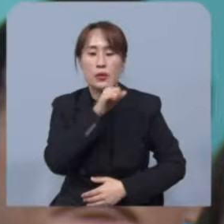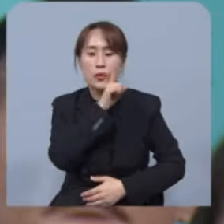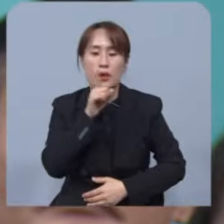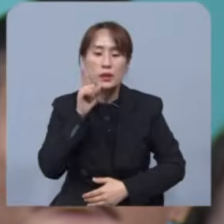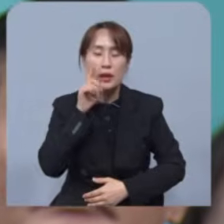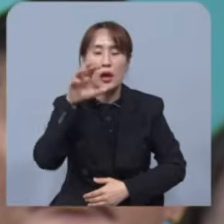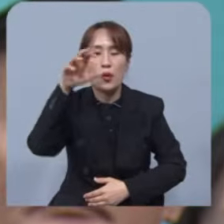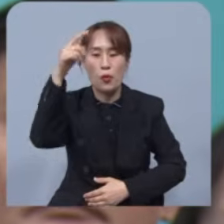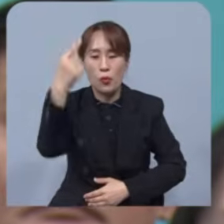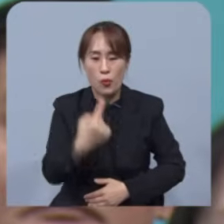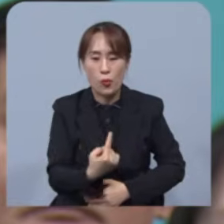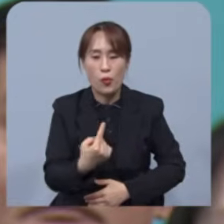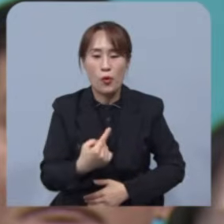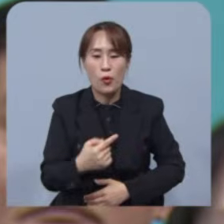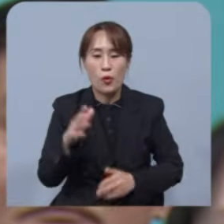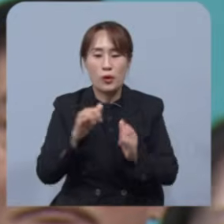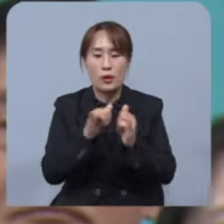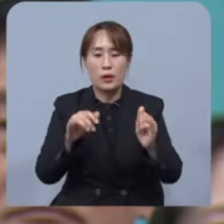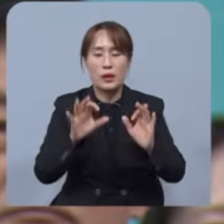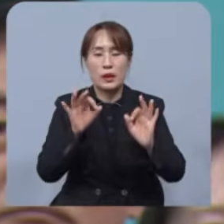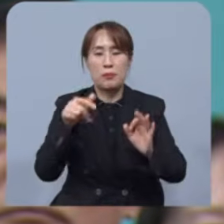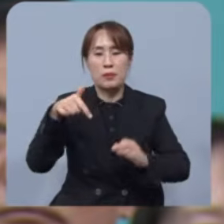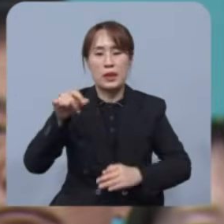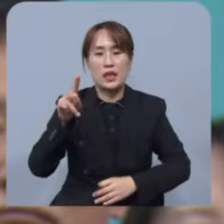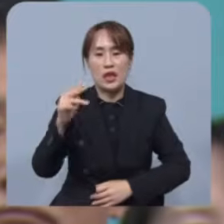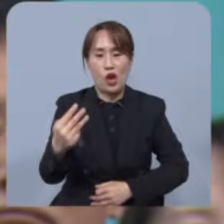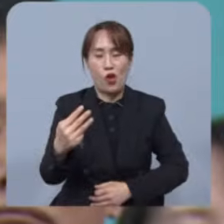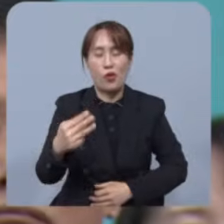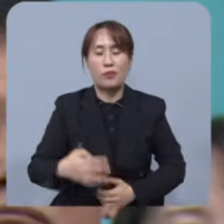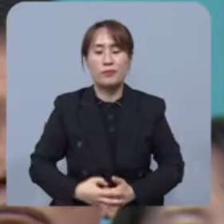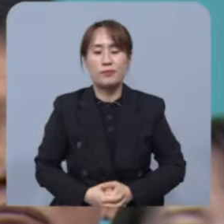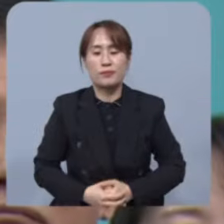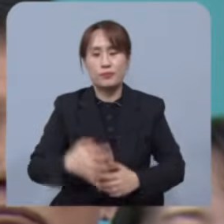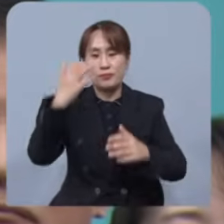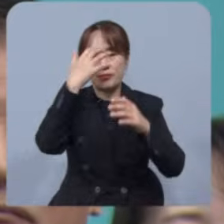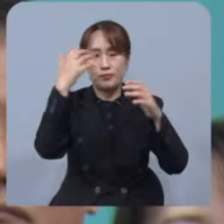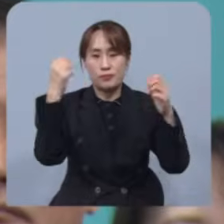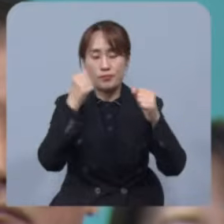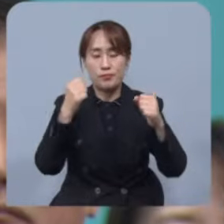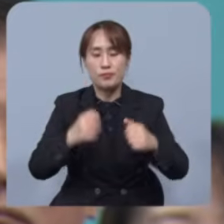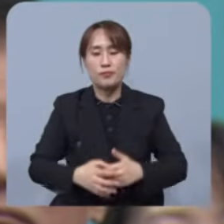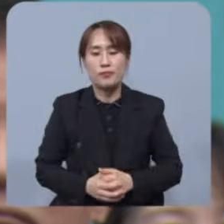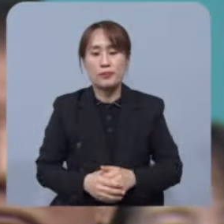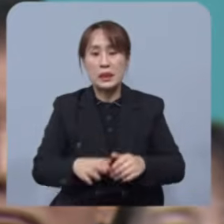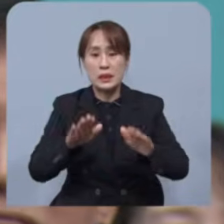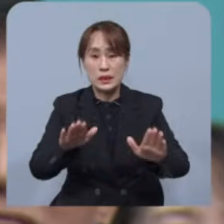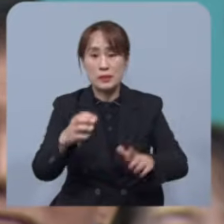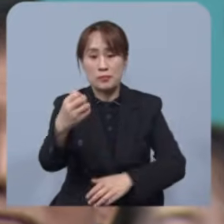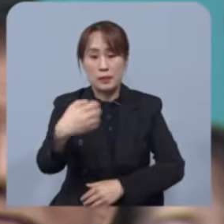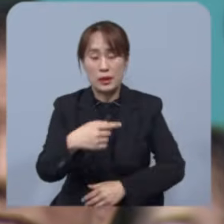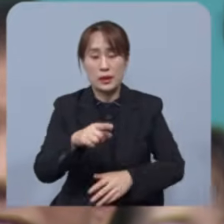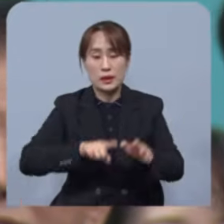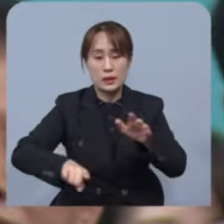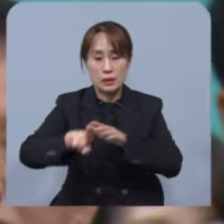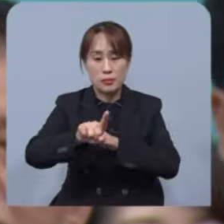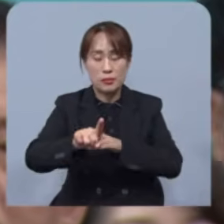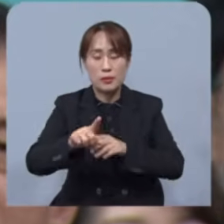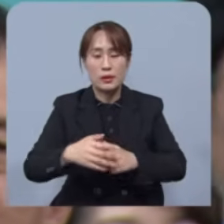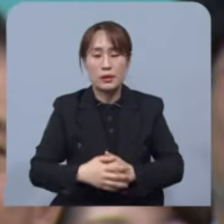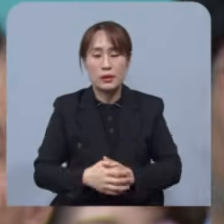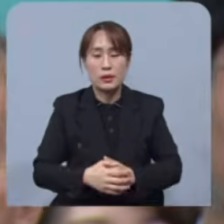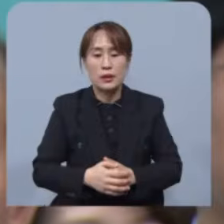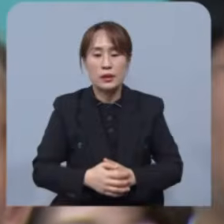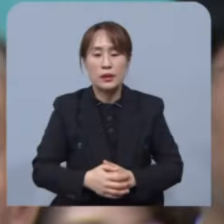괴산에서 온 도민 김기열이라고 합니다. 충북은 이제 지금 말씀하신 그 첨단 지역, 서부